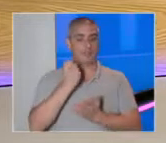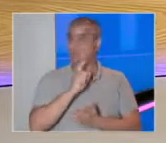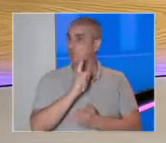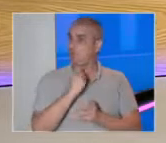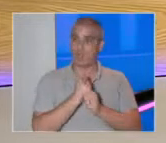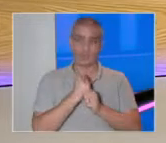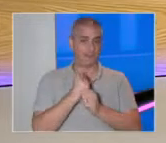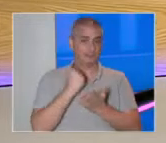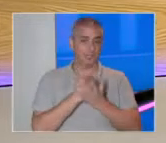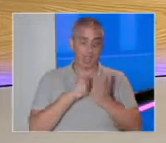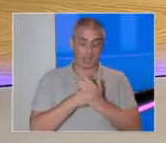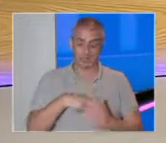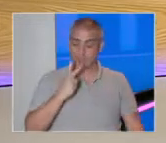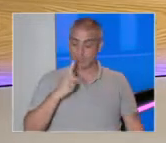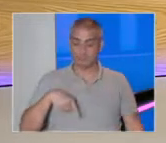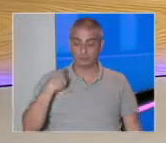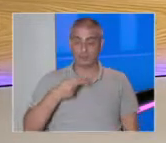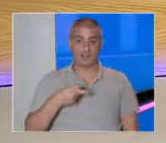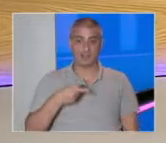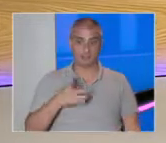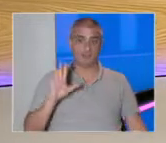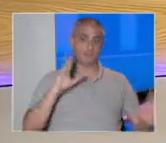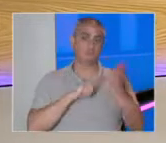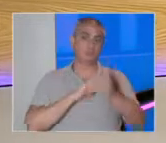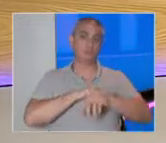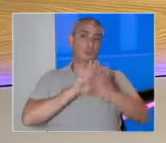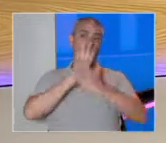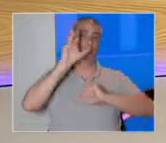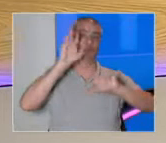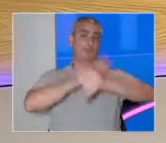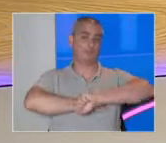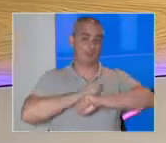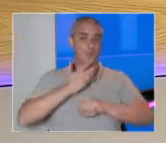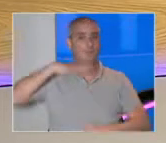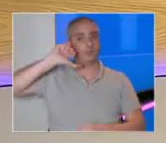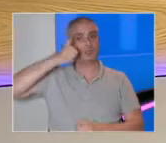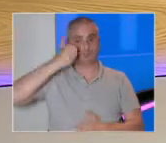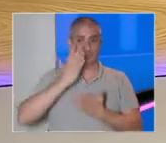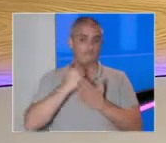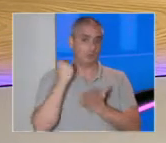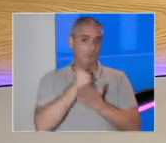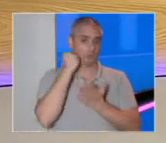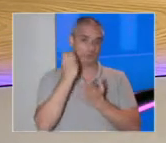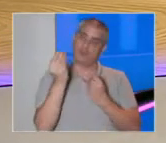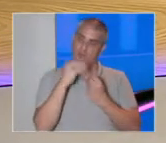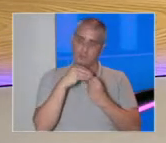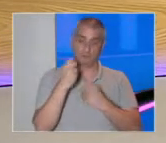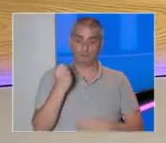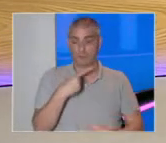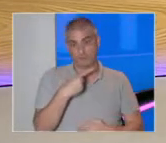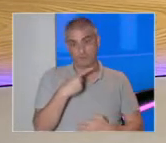לא יעבור עד יום שני הבא. בחצות הלילה. היום אושר בקריאה הראשונה החוק הזה, ועוד